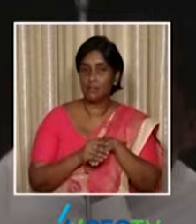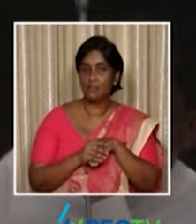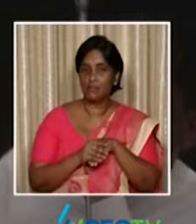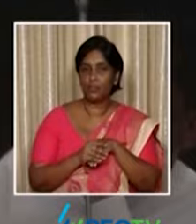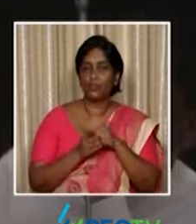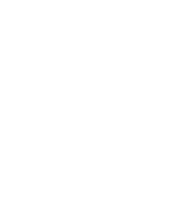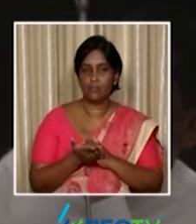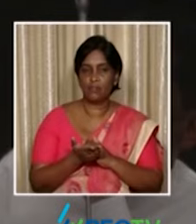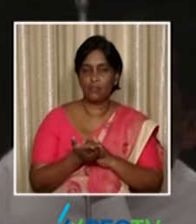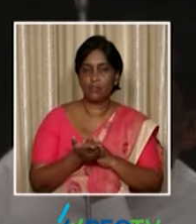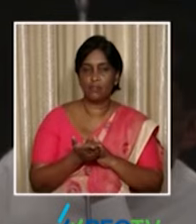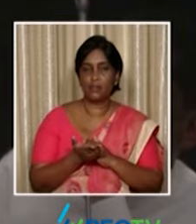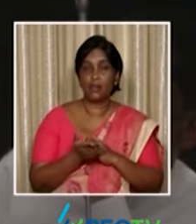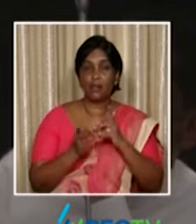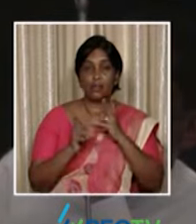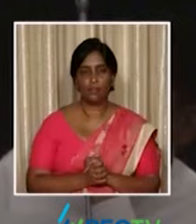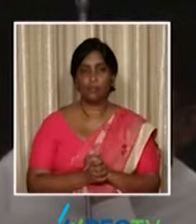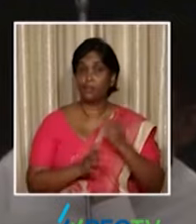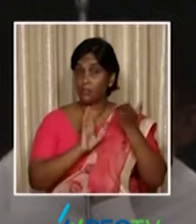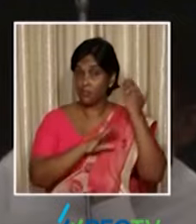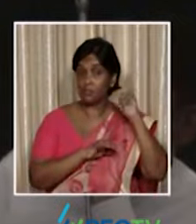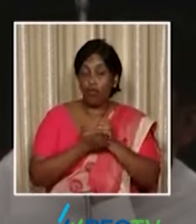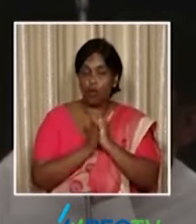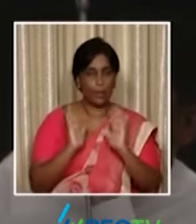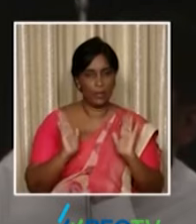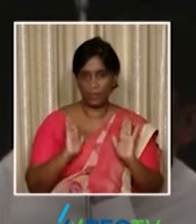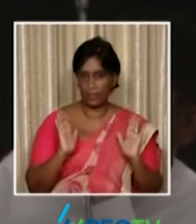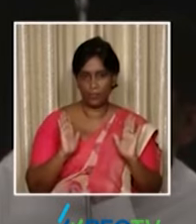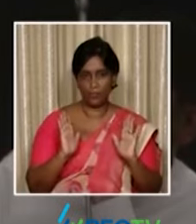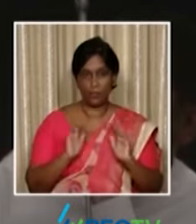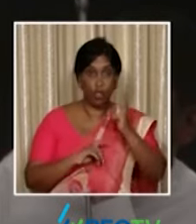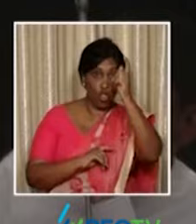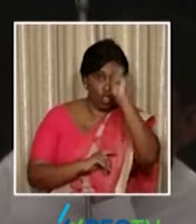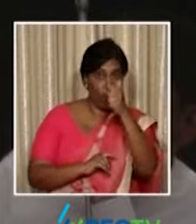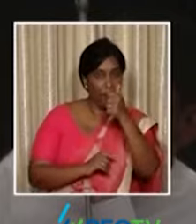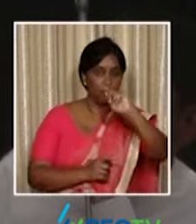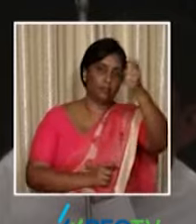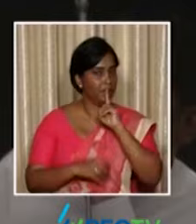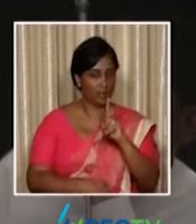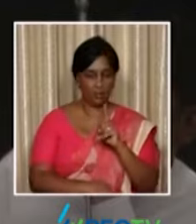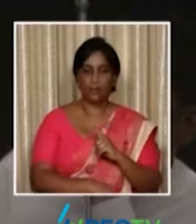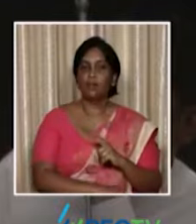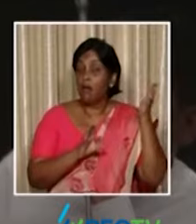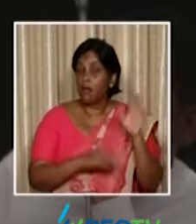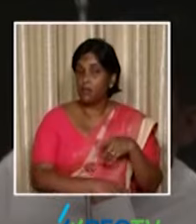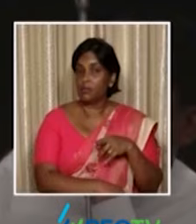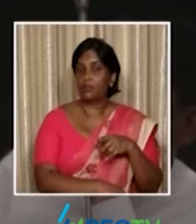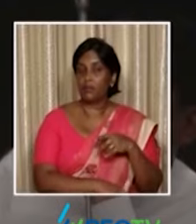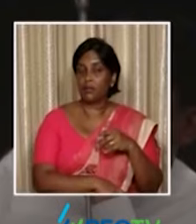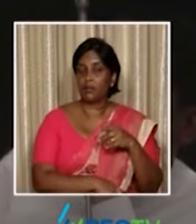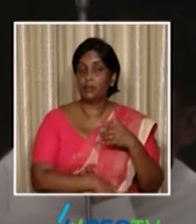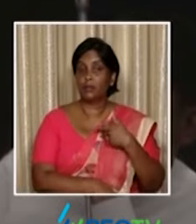තවත් කොටසක් ඉන්නවා ඒ කේසර කප්පාදු කරලා. 77න් පස්සේ මේක තොප්පිය හරියට දාගන්න මම හැමදාම කියනවා. ආවේ